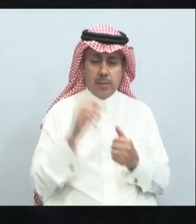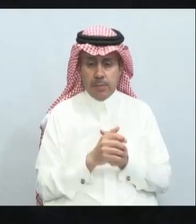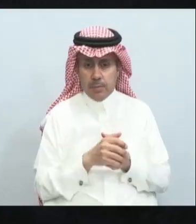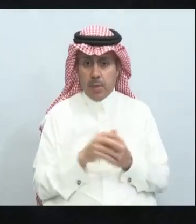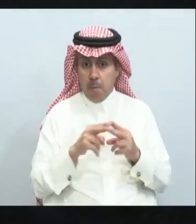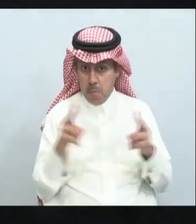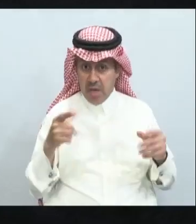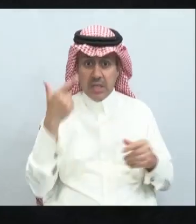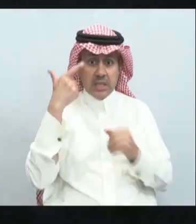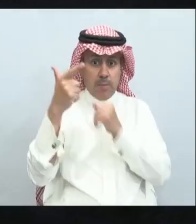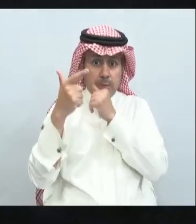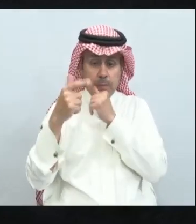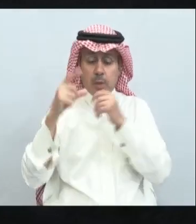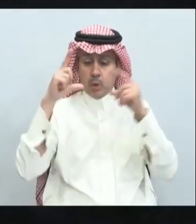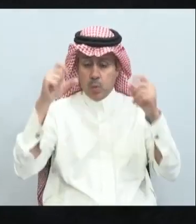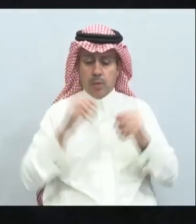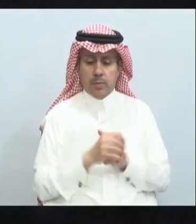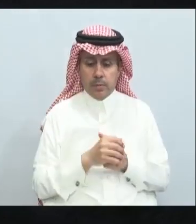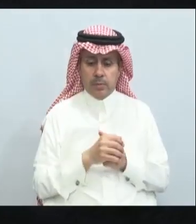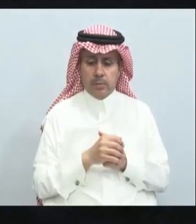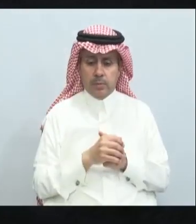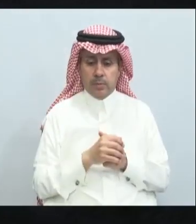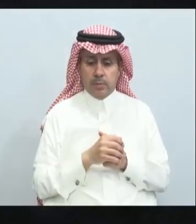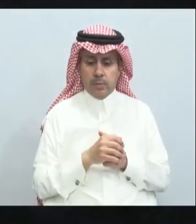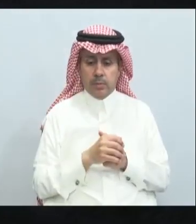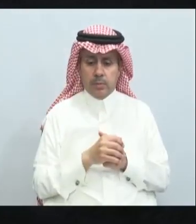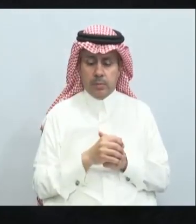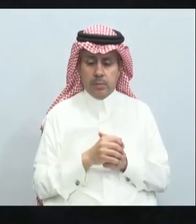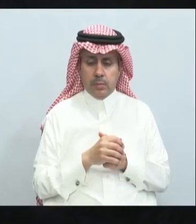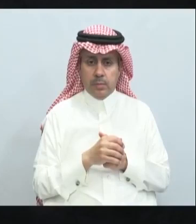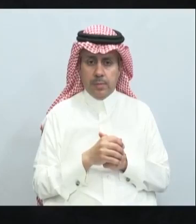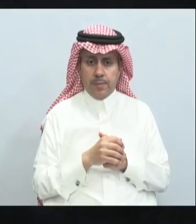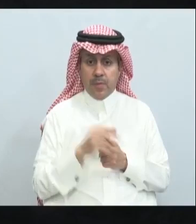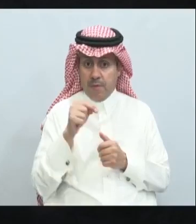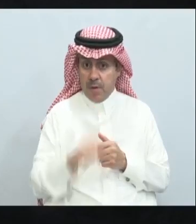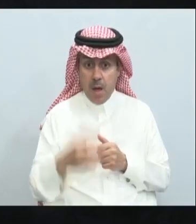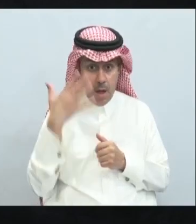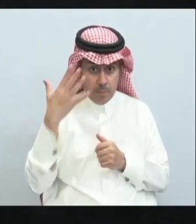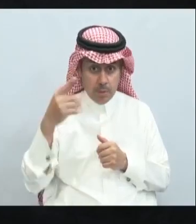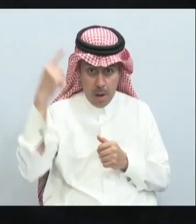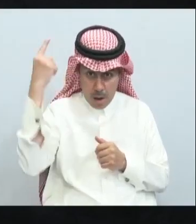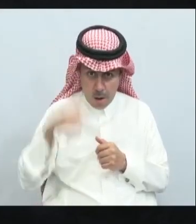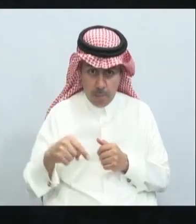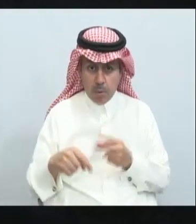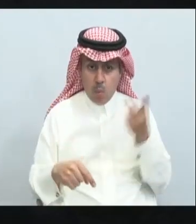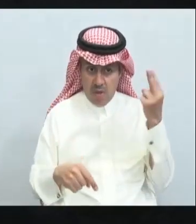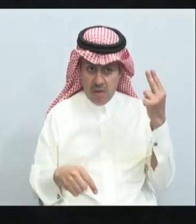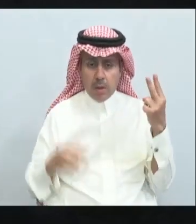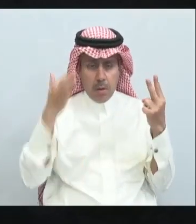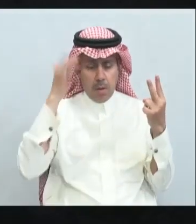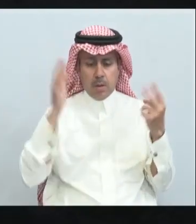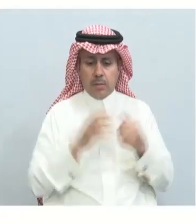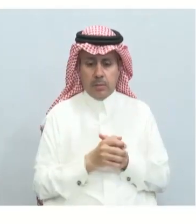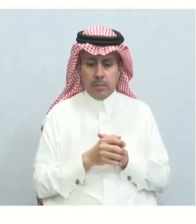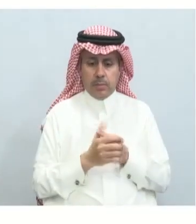هناك سبع صور لهذه او لهذه المساله هناك خم صور محرمه وصورت